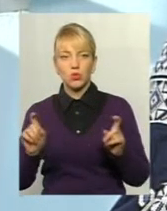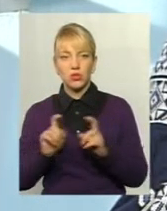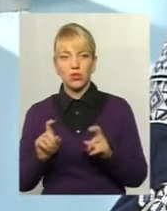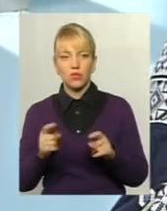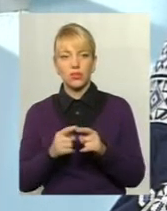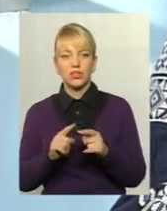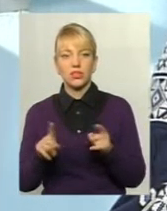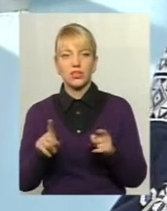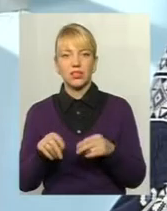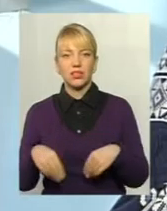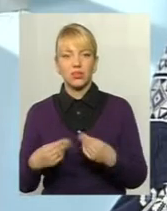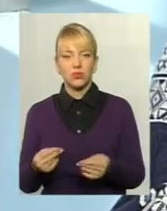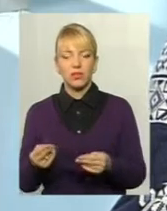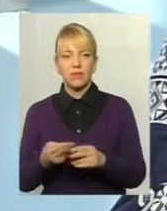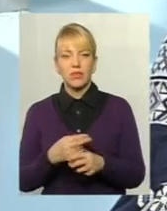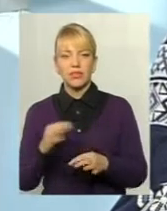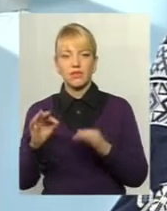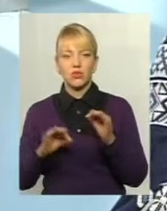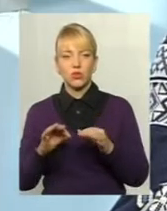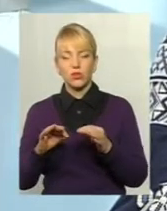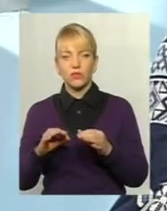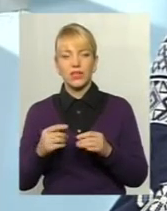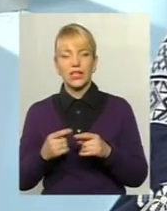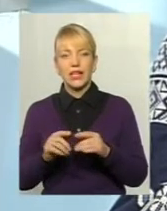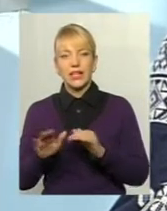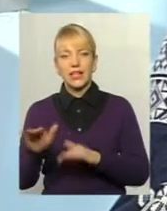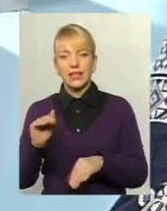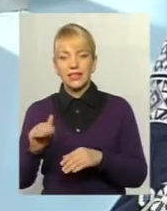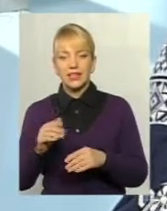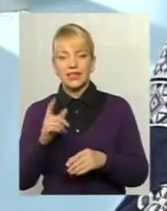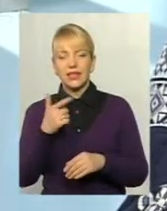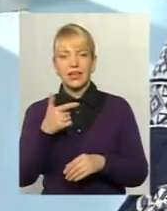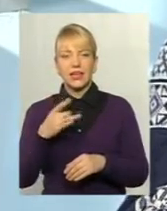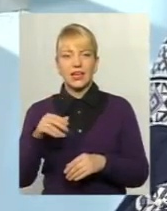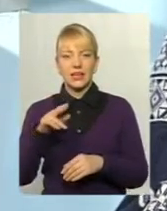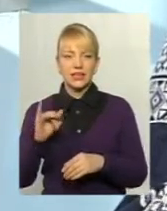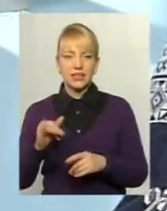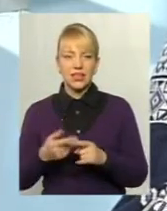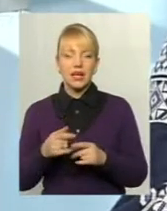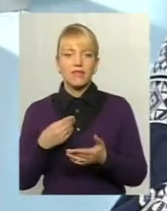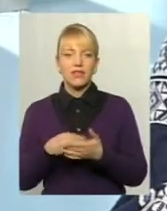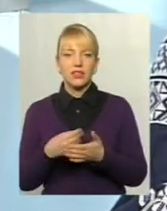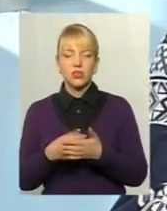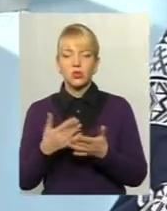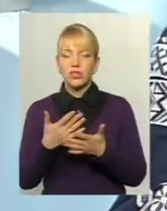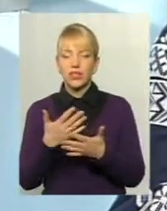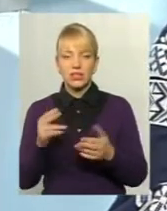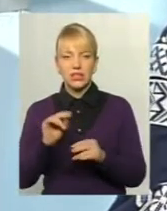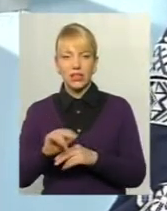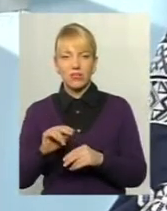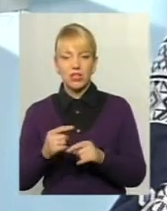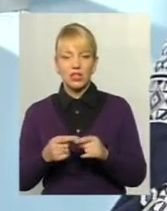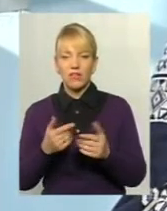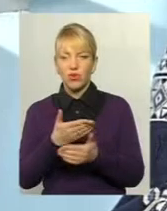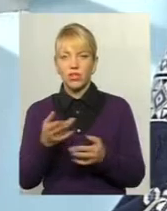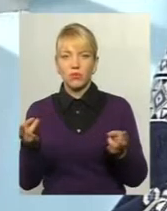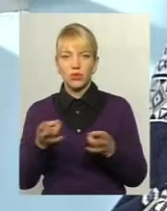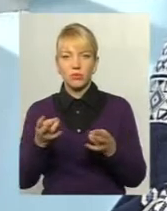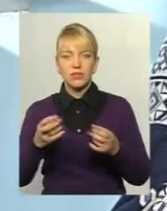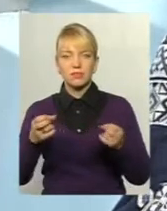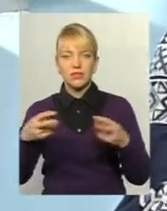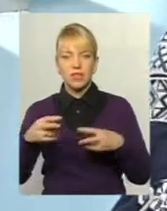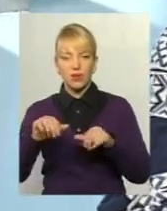які дають безвідсоткові кредити, гранти, фінансують різні навчання, вони потребують певної спеціальної